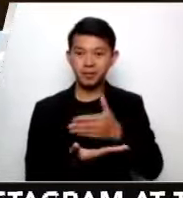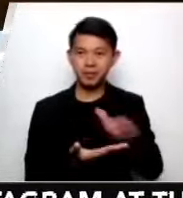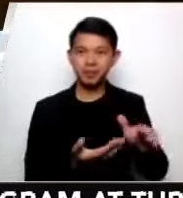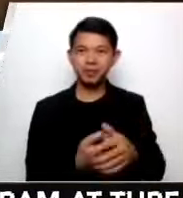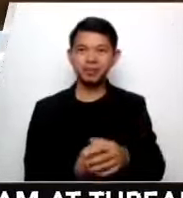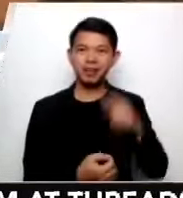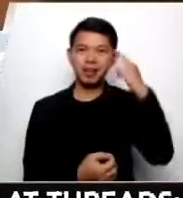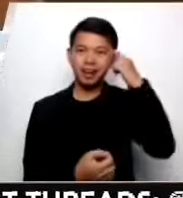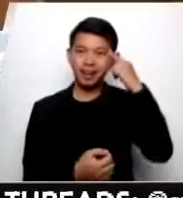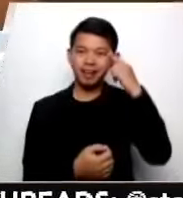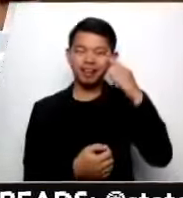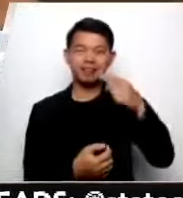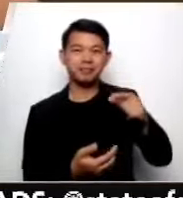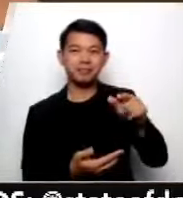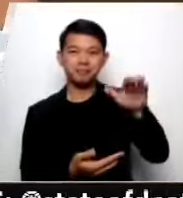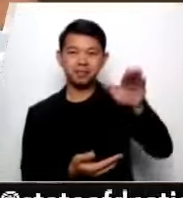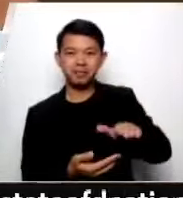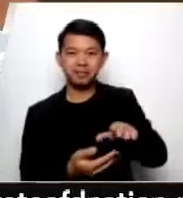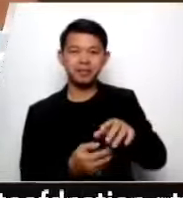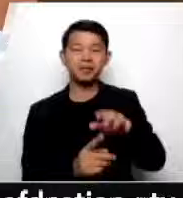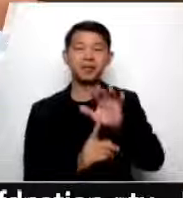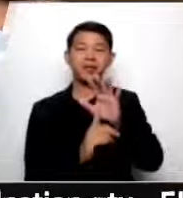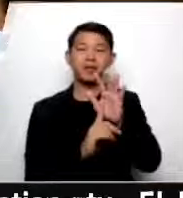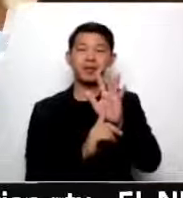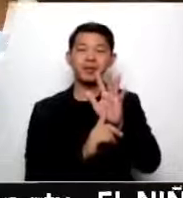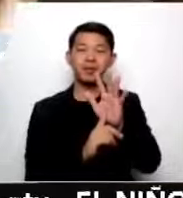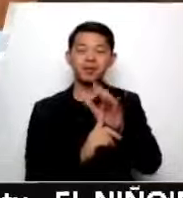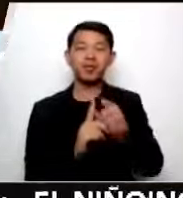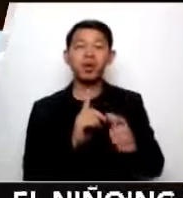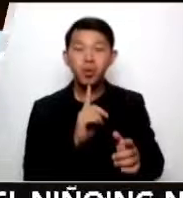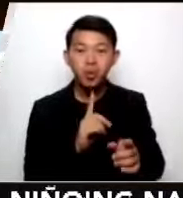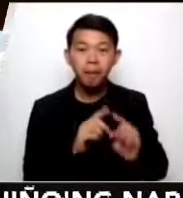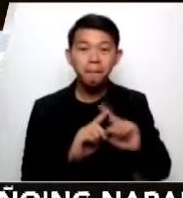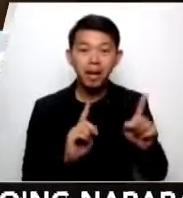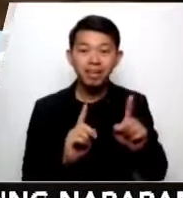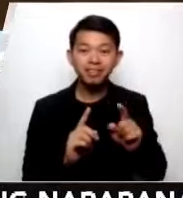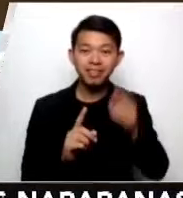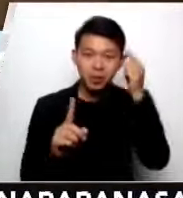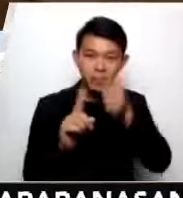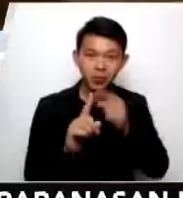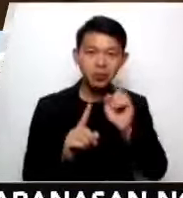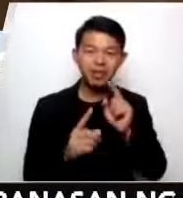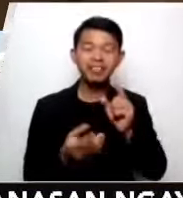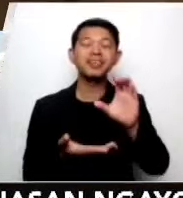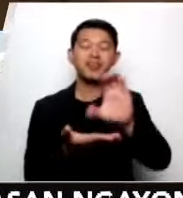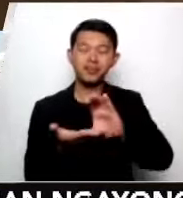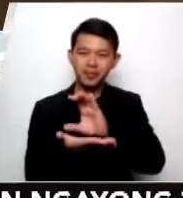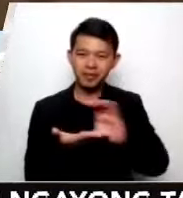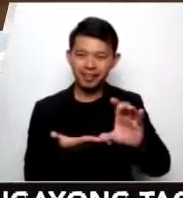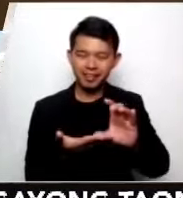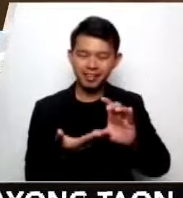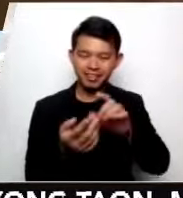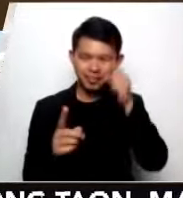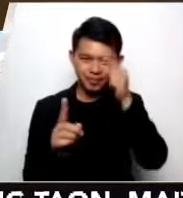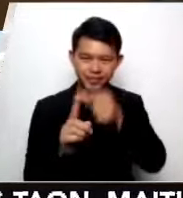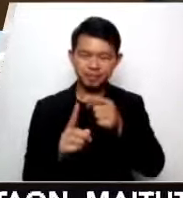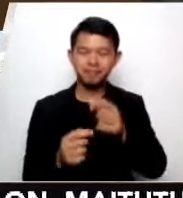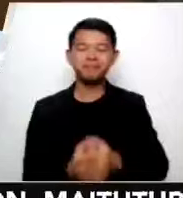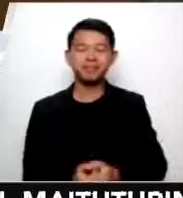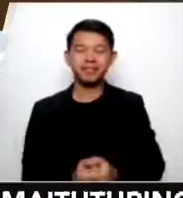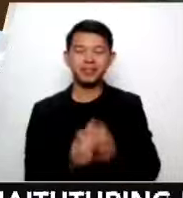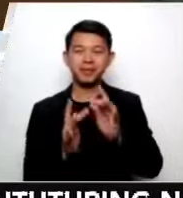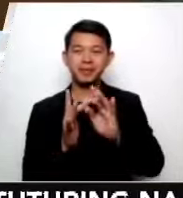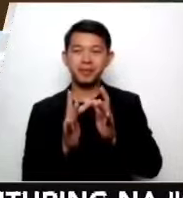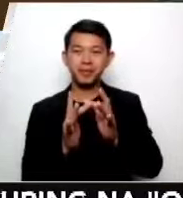siya sa candle pero ang plot twist cake pala ang kanyang puntirya kinaaliwan online ng video ni baby